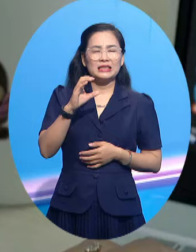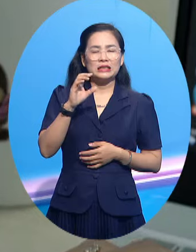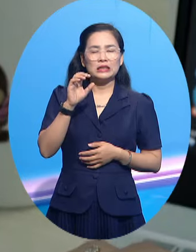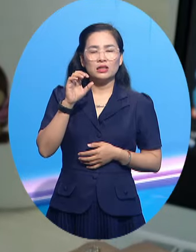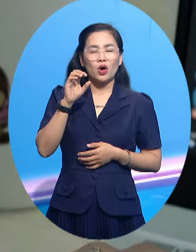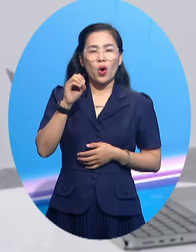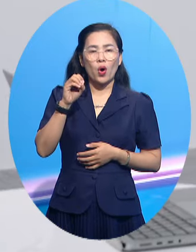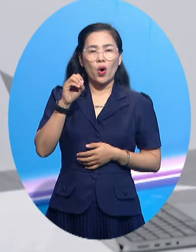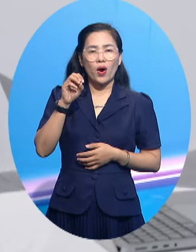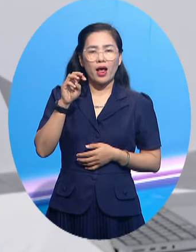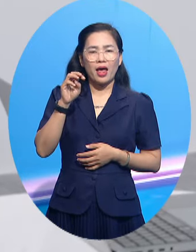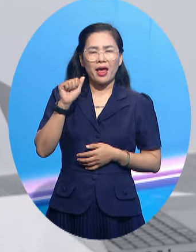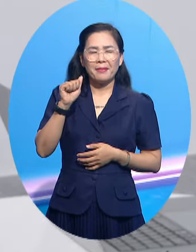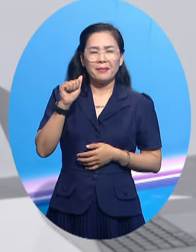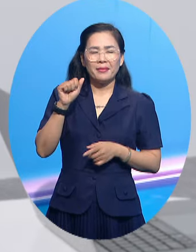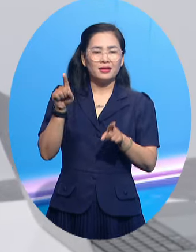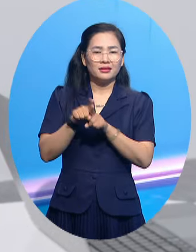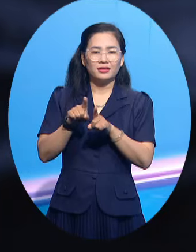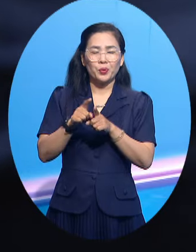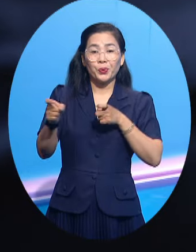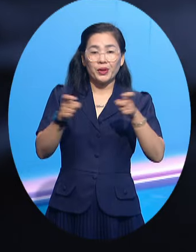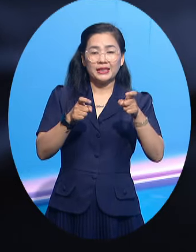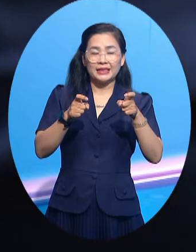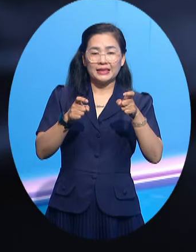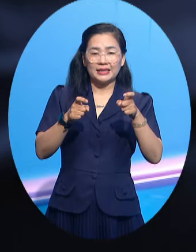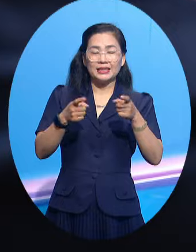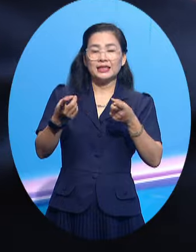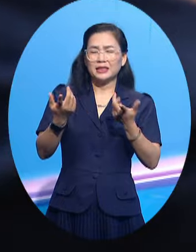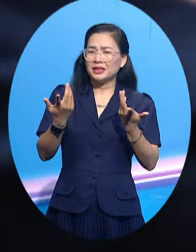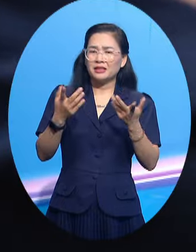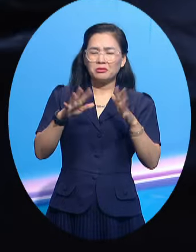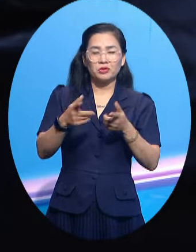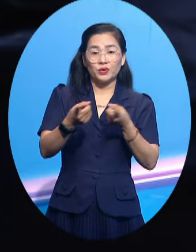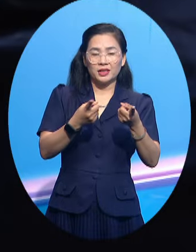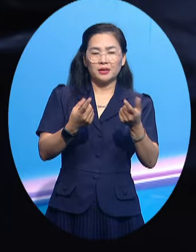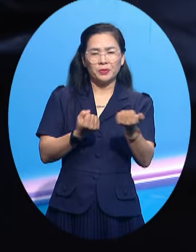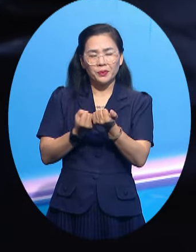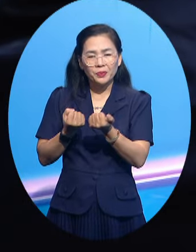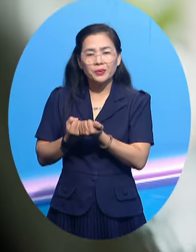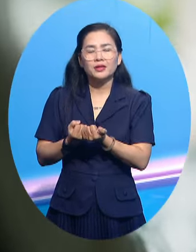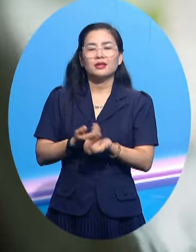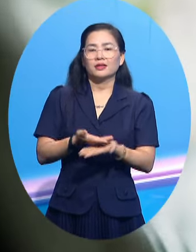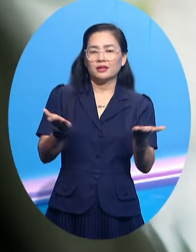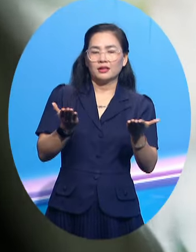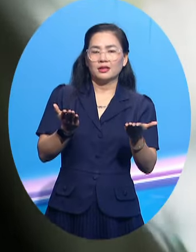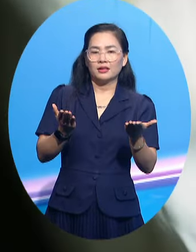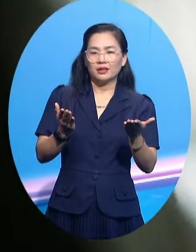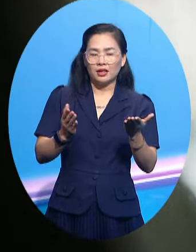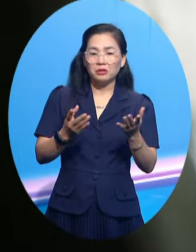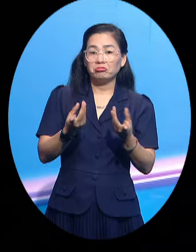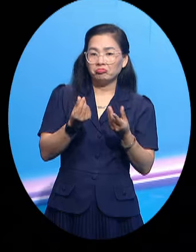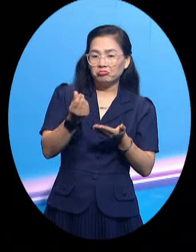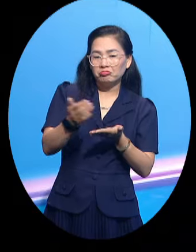Base Service. Base CRM là nền tảng quản trị kinh doanh giúp doanh nghiệp có giải pháp quản trị khách hàng toàn diện hướng đến việc tăng doanh